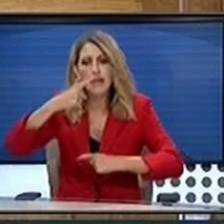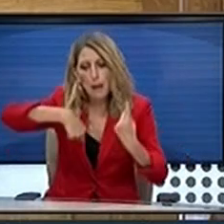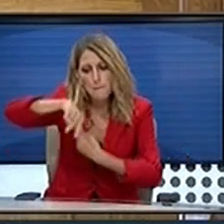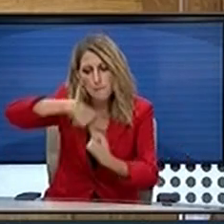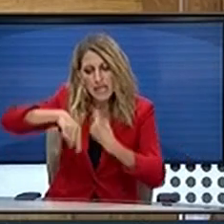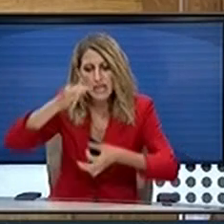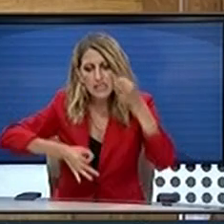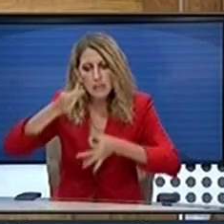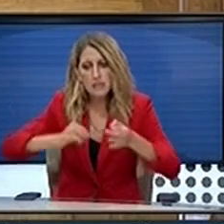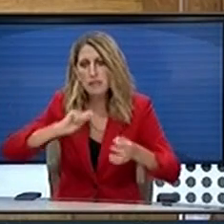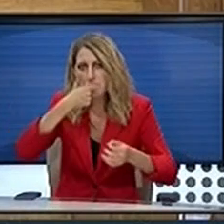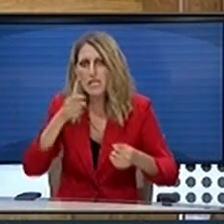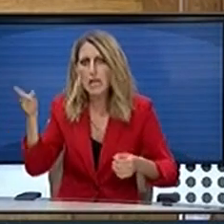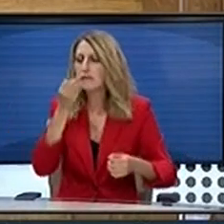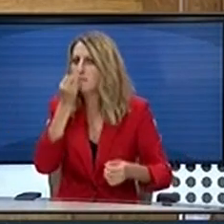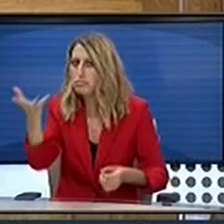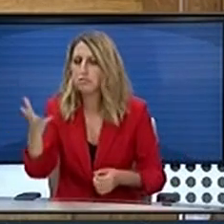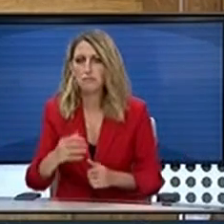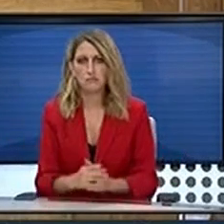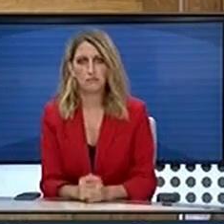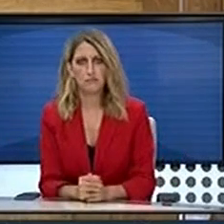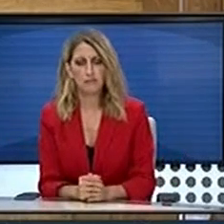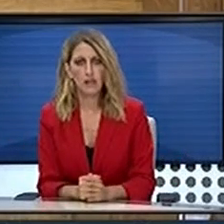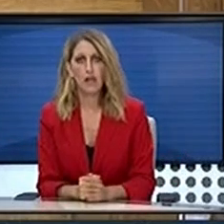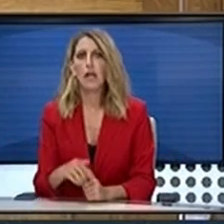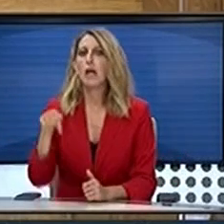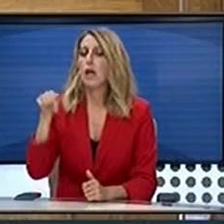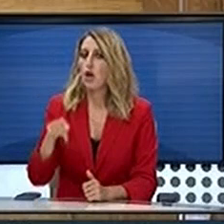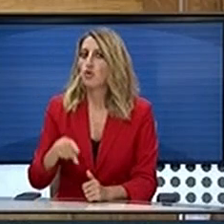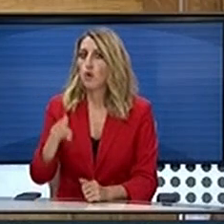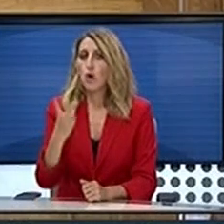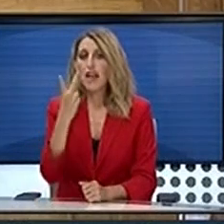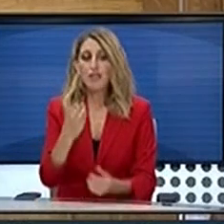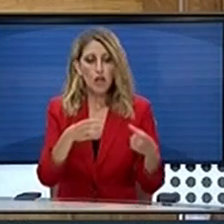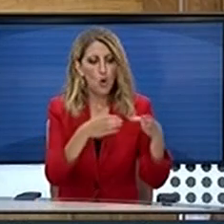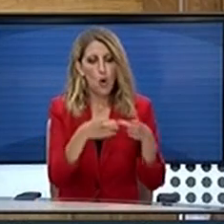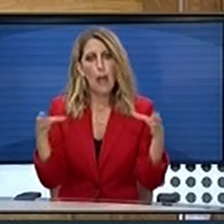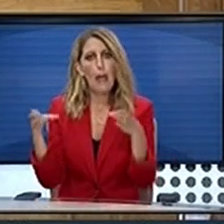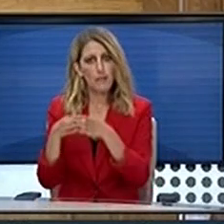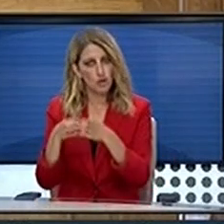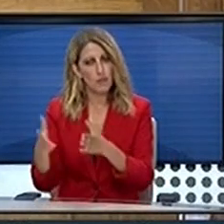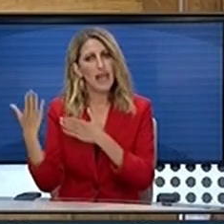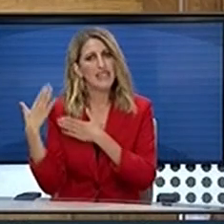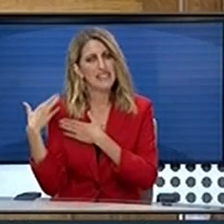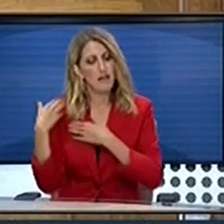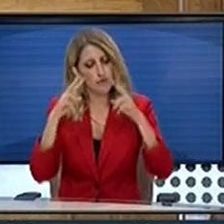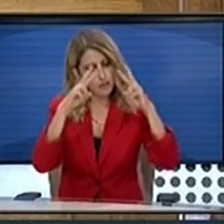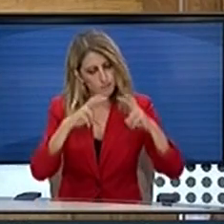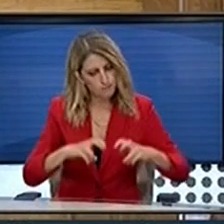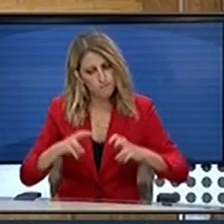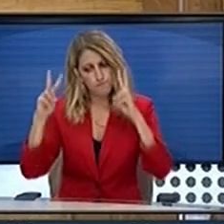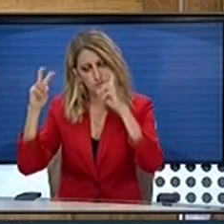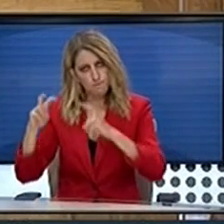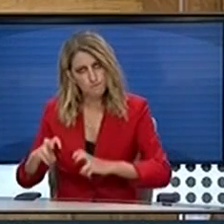να κατοχυρώσουν στην πράξη τη δυνατότητα των δύο επιτροπών που θα επιληθούν του θέματος να συνεδριάσουν